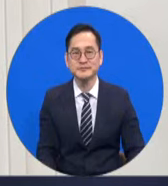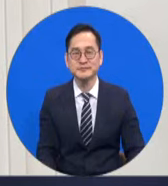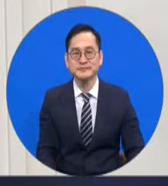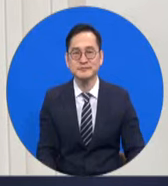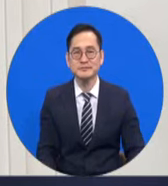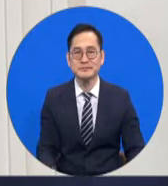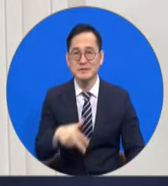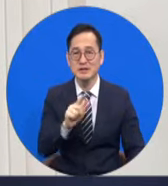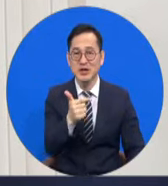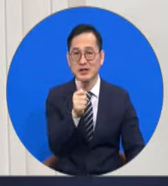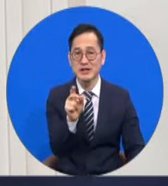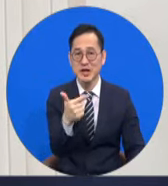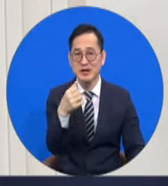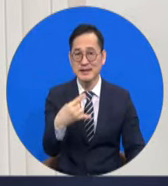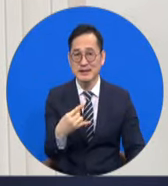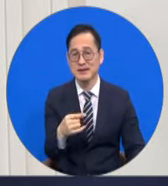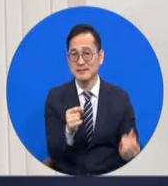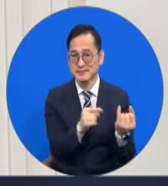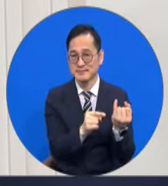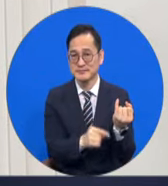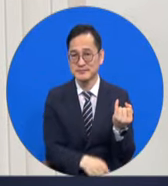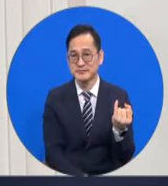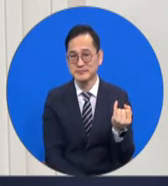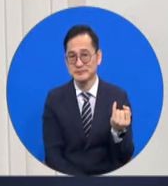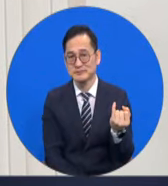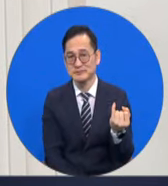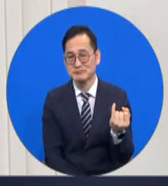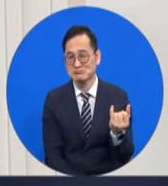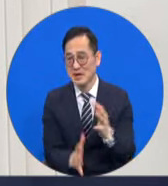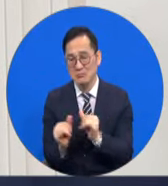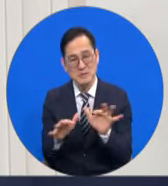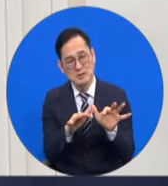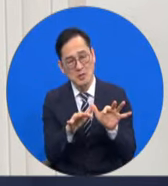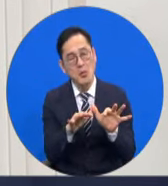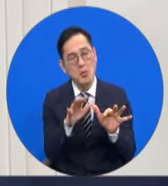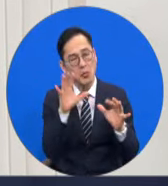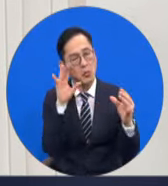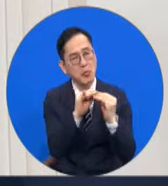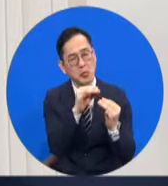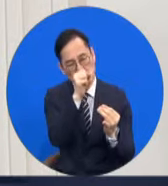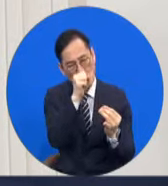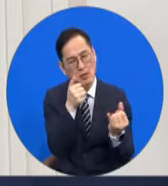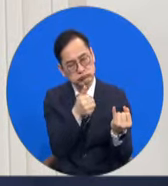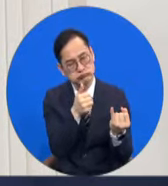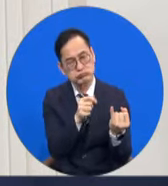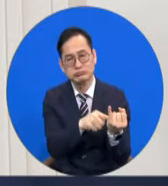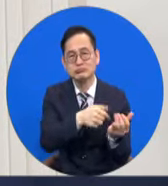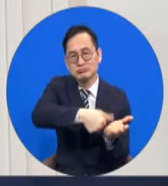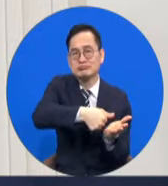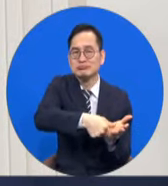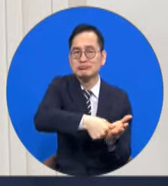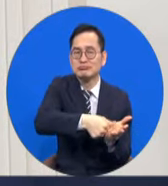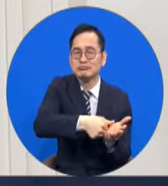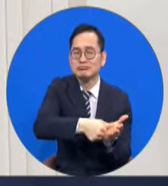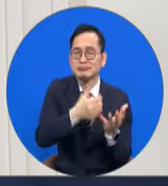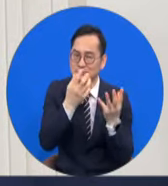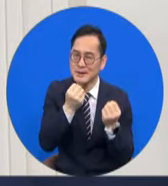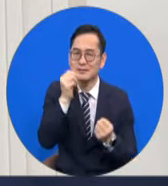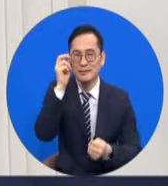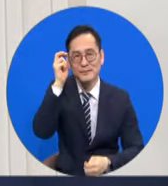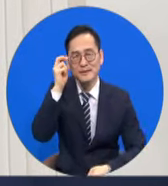전현희 후보에 대한 어떤 선호도라든가 인물 경쟁력을 높게 보시는 지역 또 주민들의 여론도 있기